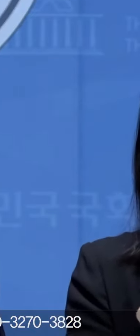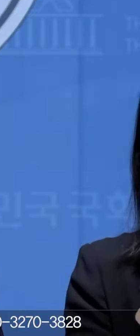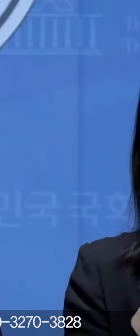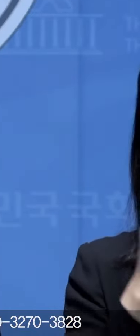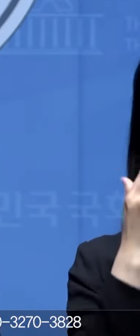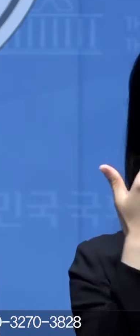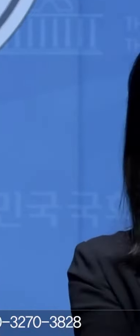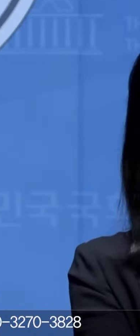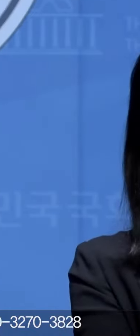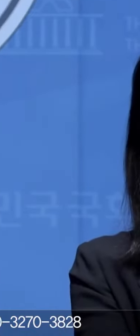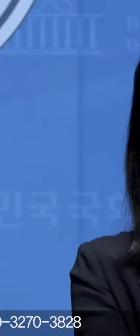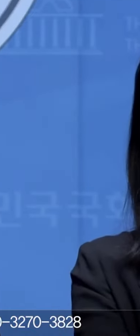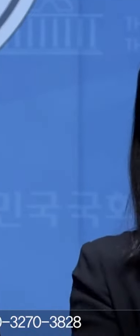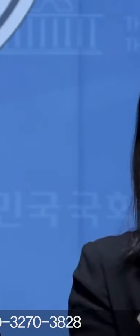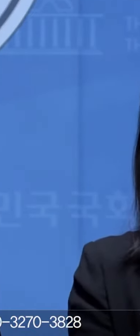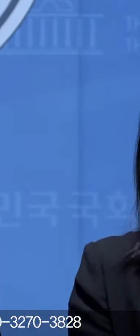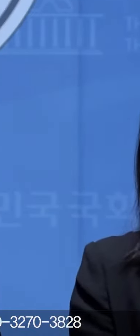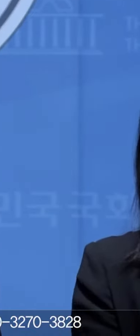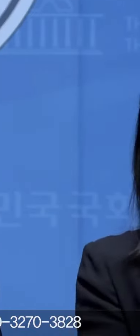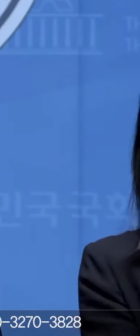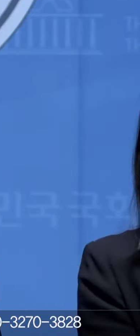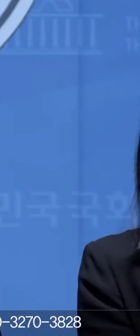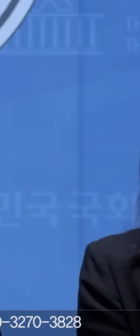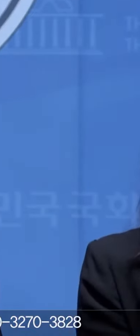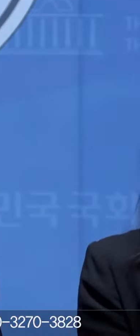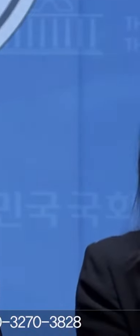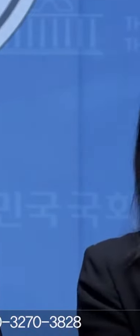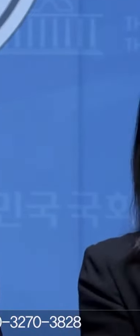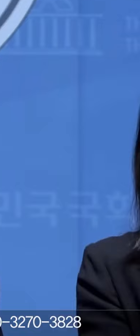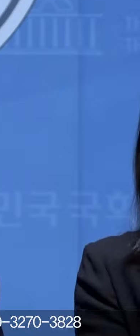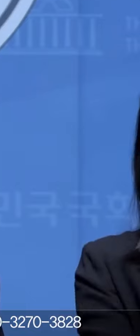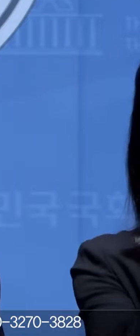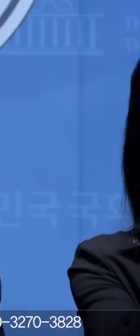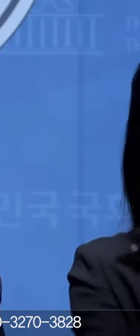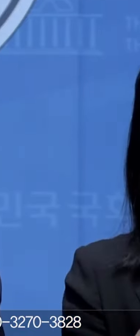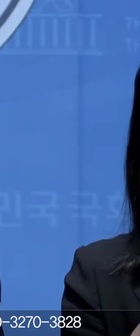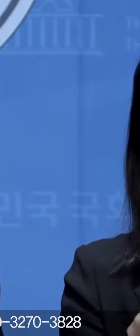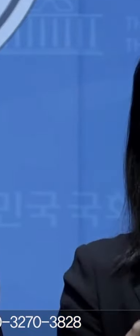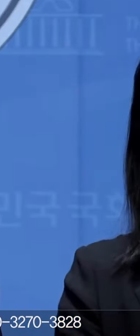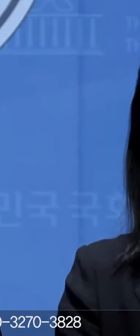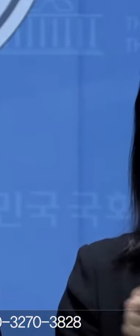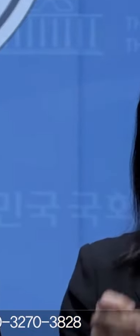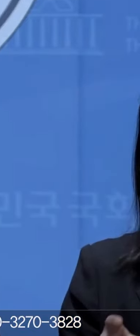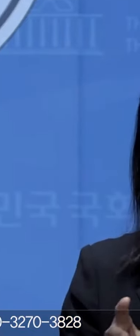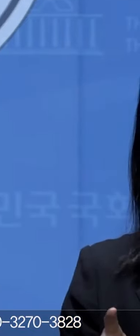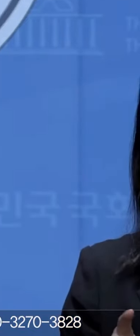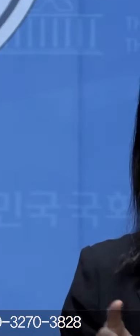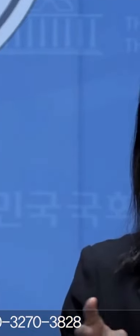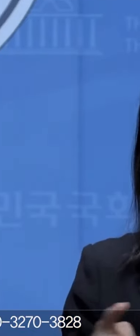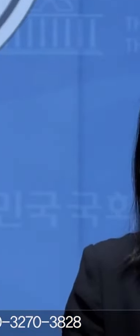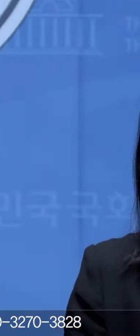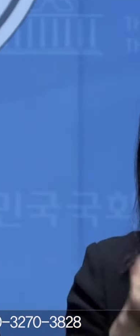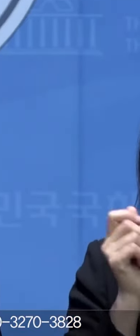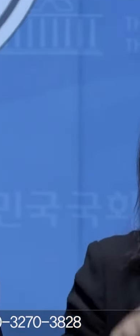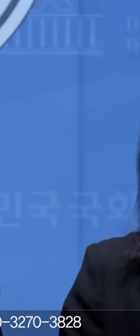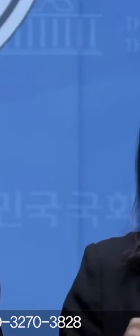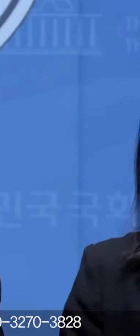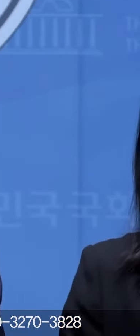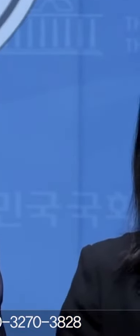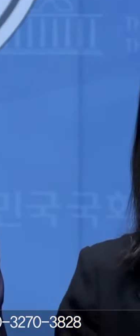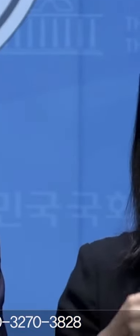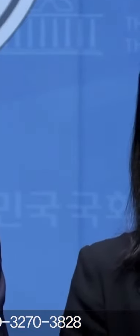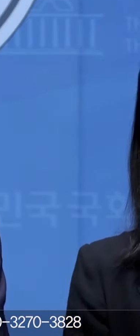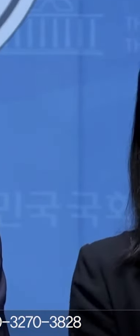맞 국총 부처 장관에 대한 출석 요구의 건을 여야가 함께 통과시킨 바 있습니다